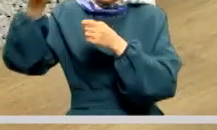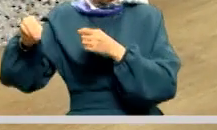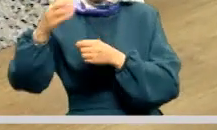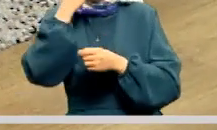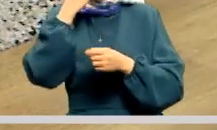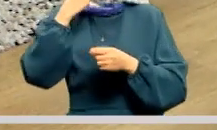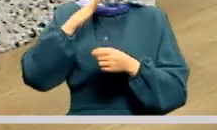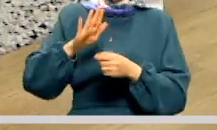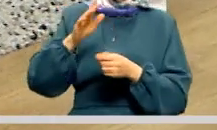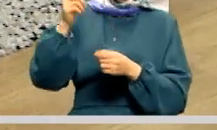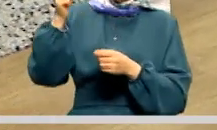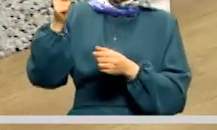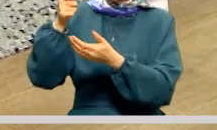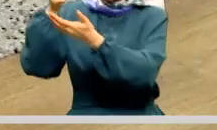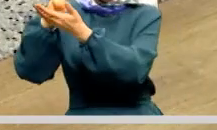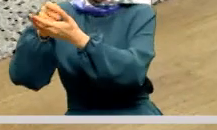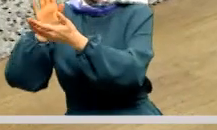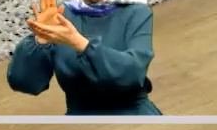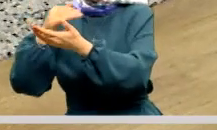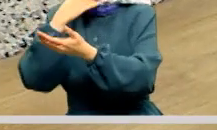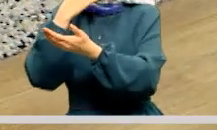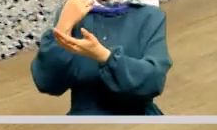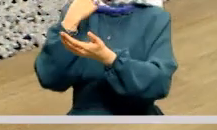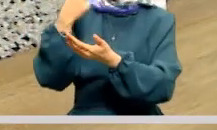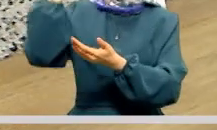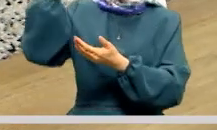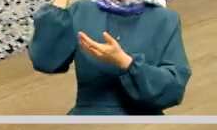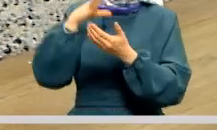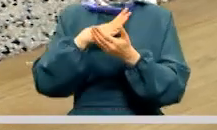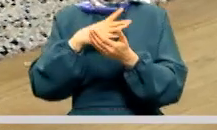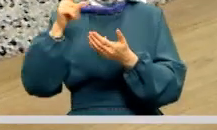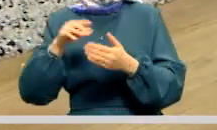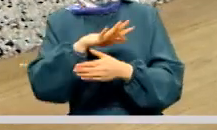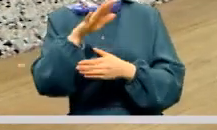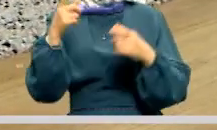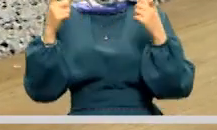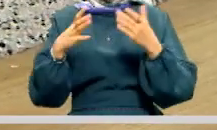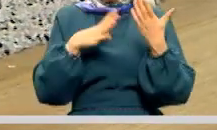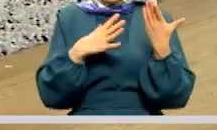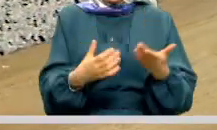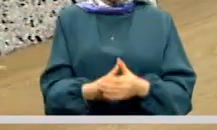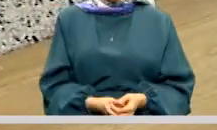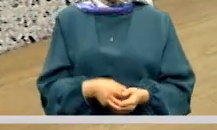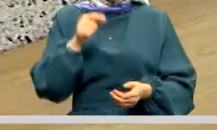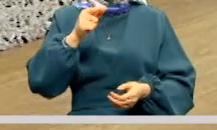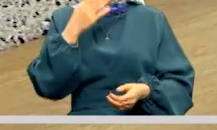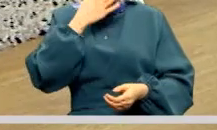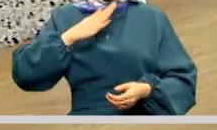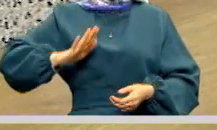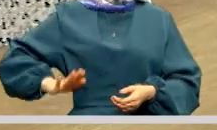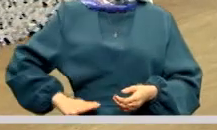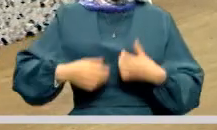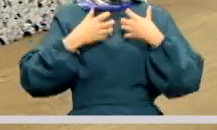parayı da bırakmadan simidi alan olmaz olmuyordu şimdi böyle bir ortam vardı bu öğrenciye bir güven